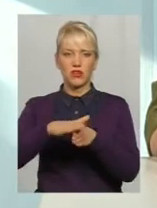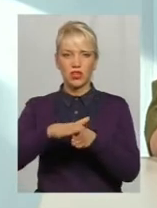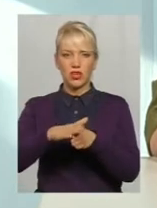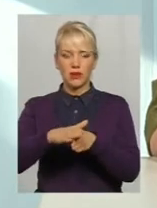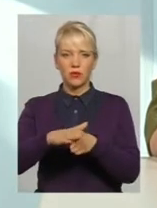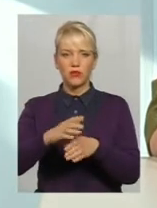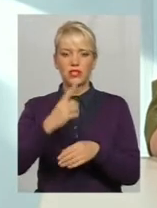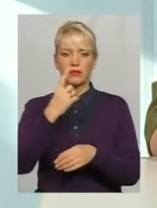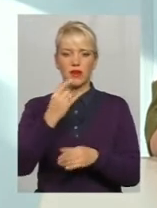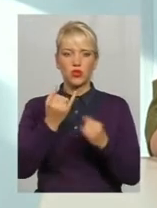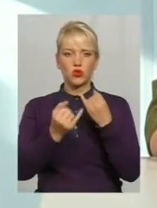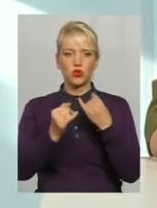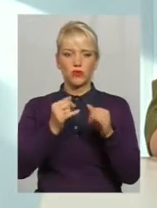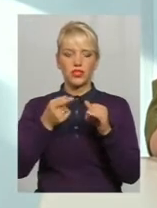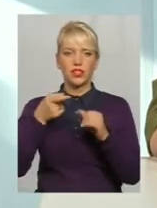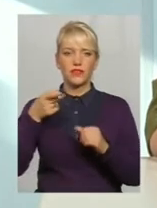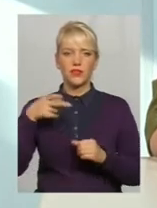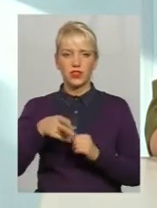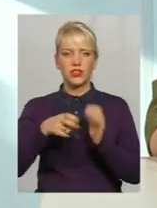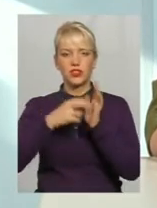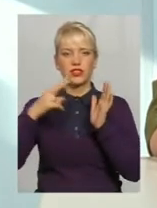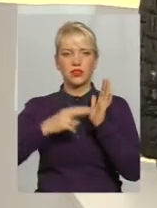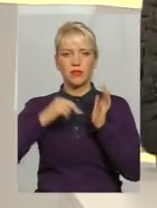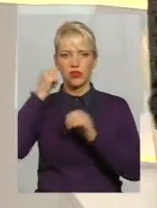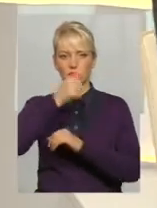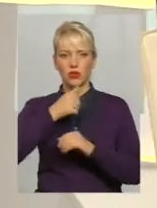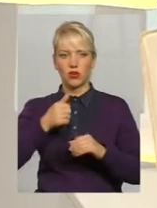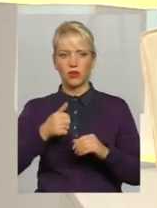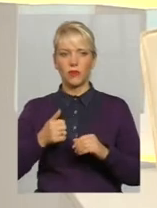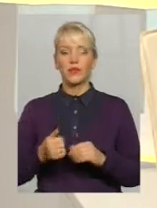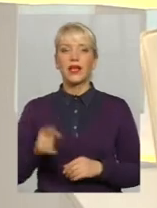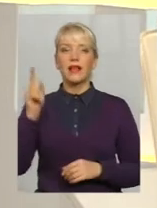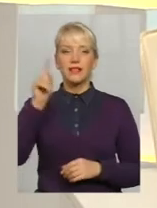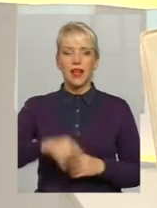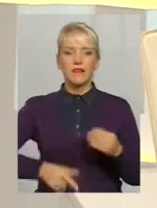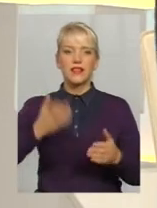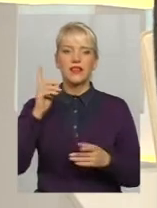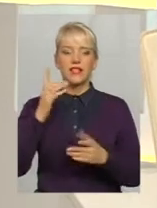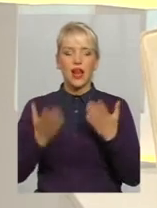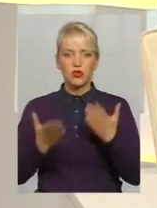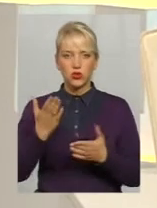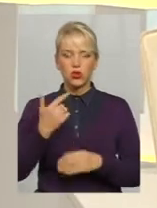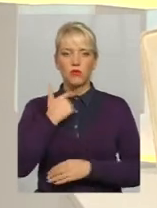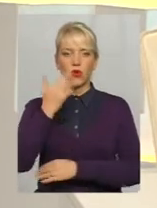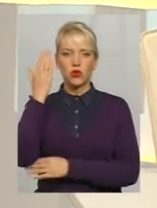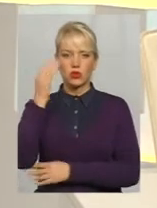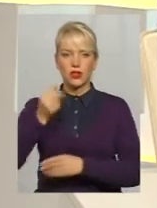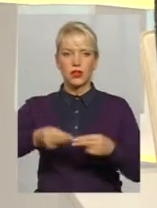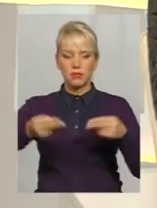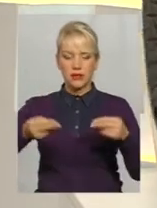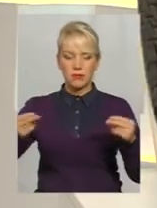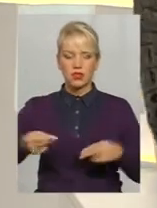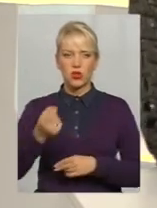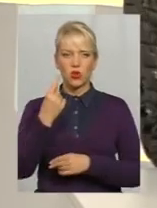із 1 жовтня 2017 року. Тобто, по суті, навіть якщо проголосовано і підписано 11-го, набули чинності,